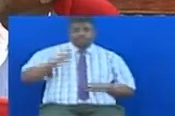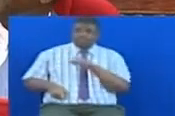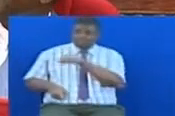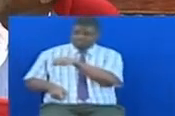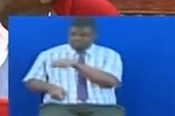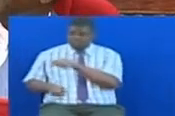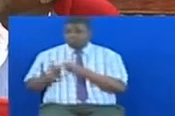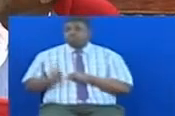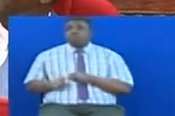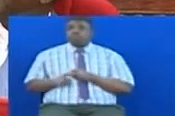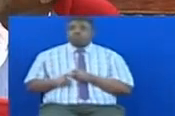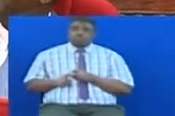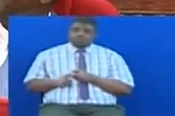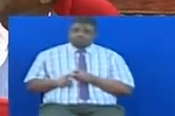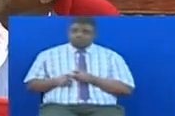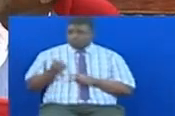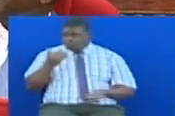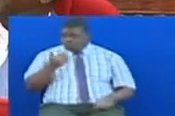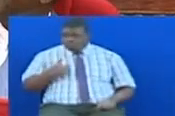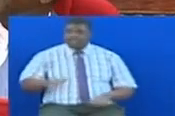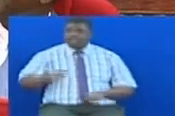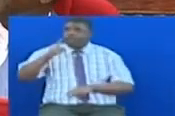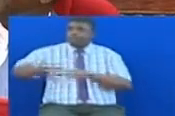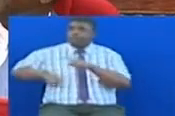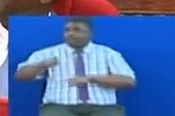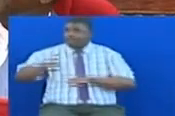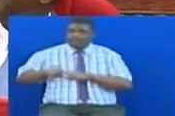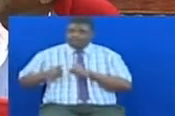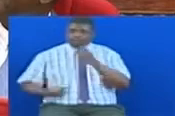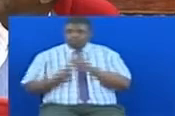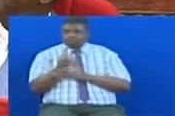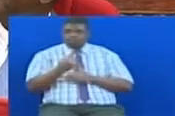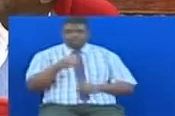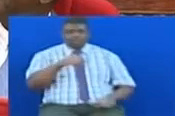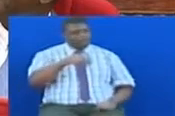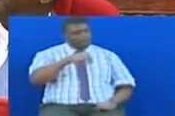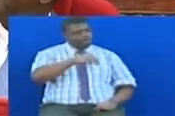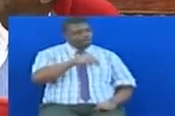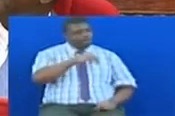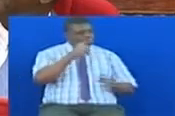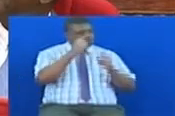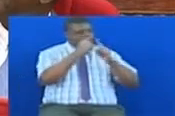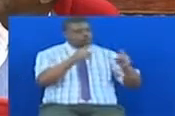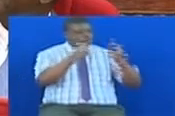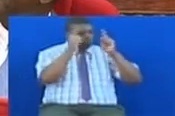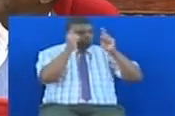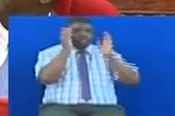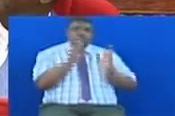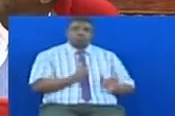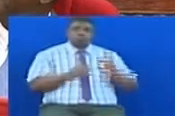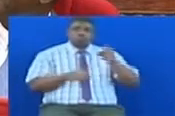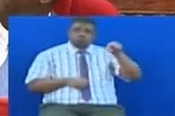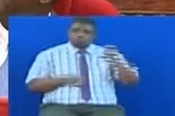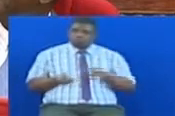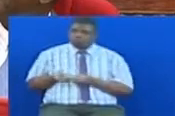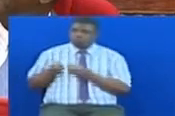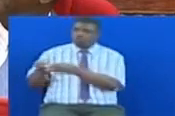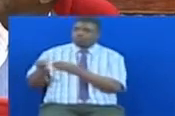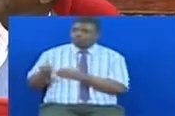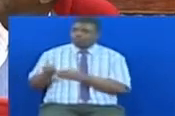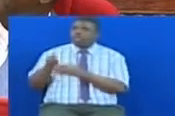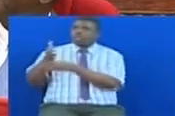mwadilifu. Unaenda kupambana, unatoka Mzumbe, Mheshimiwa Naibu Speaker, university, unaenda kupewa national